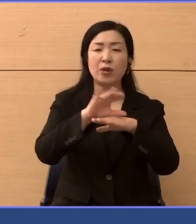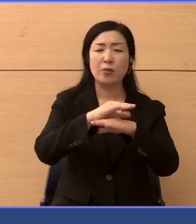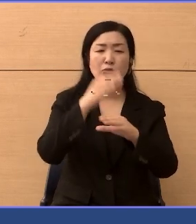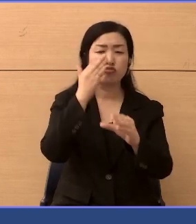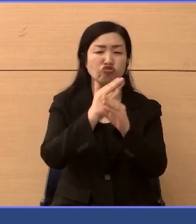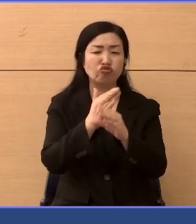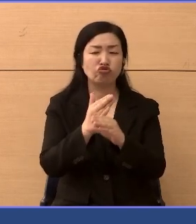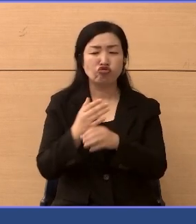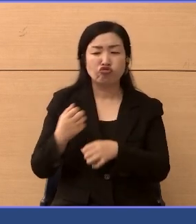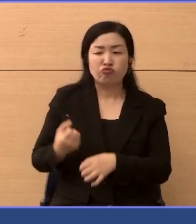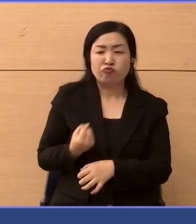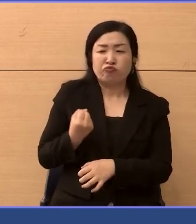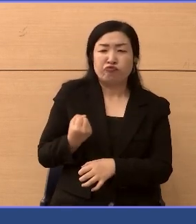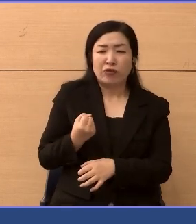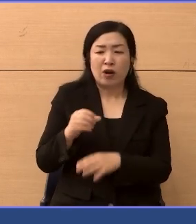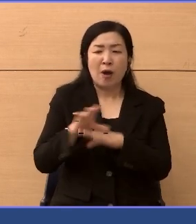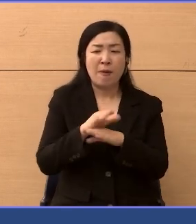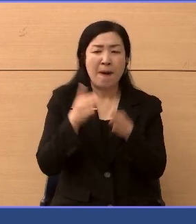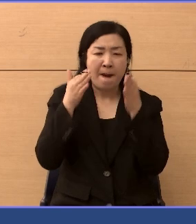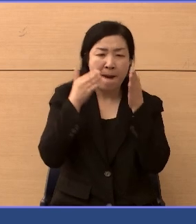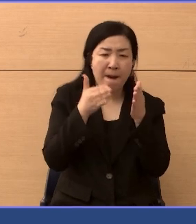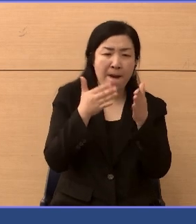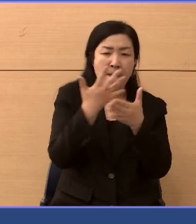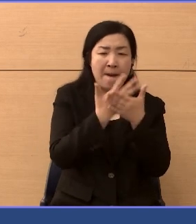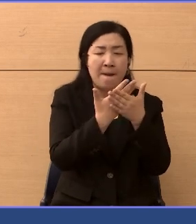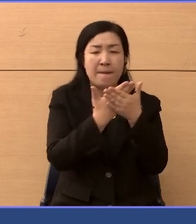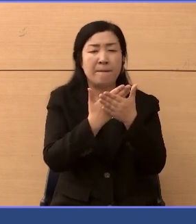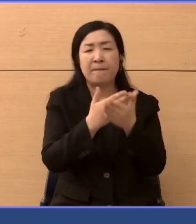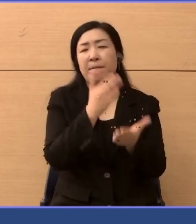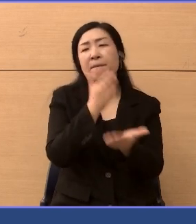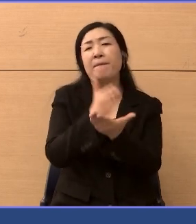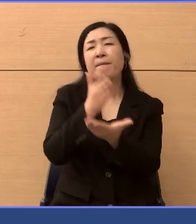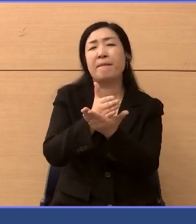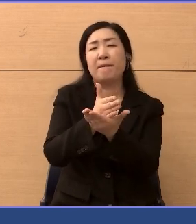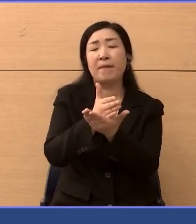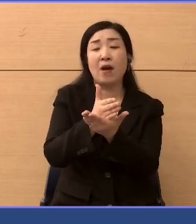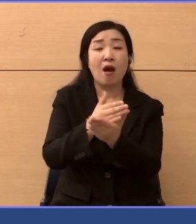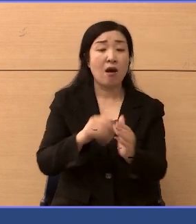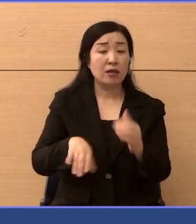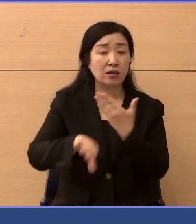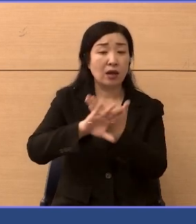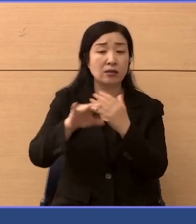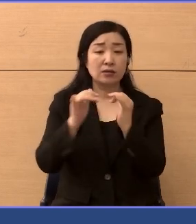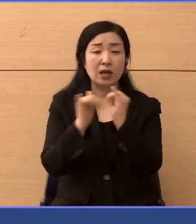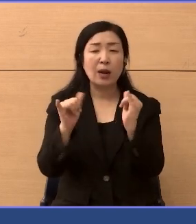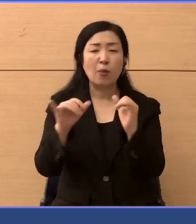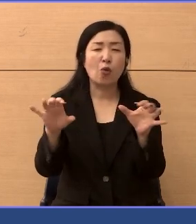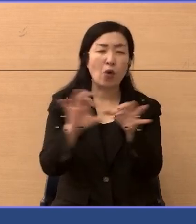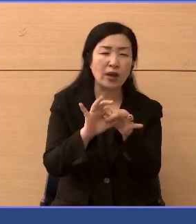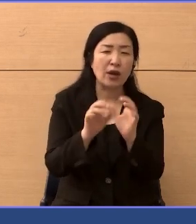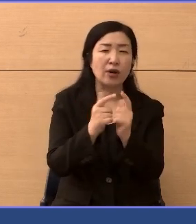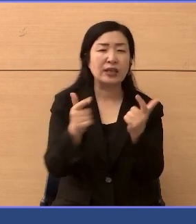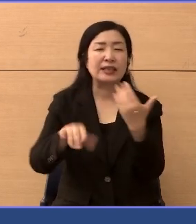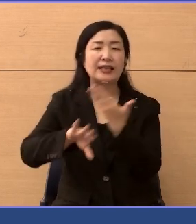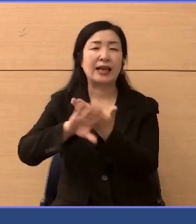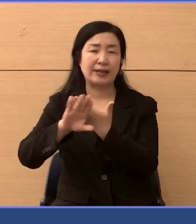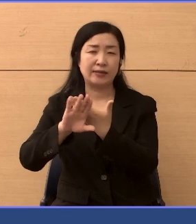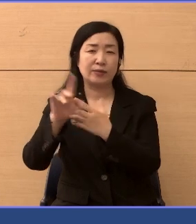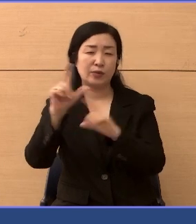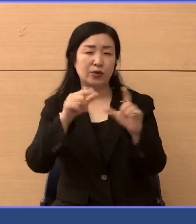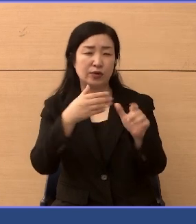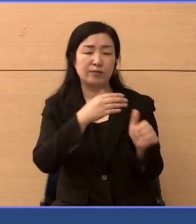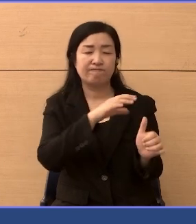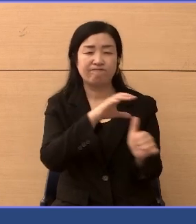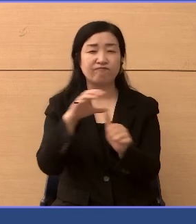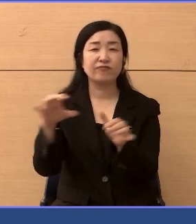who 너무 is struggling with 집착하지 않고 ASD 다른 and perhaps 사회적 struggling 교류를 할 수 academically 있도록 at 장려해 school 주시는 who 것이 doesn't 더 have 도움이겠습니다. friends 또 may